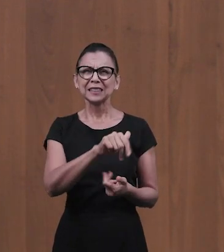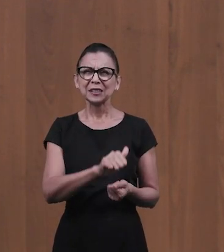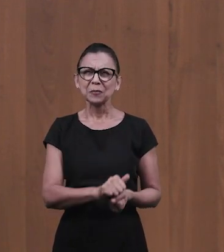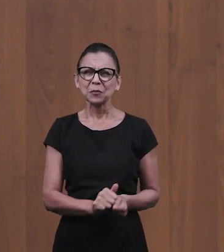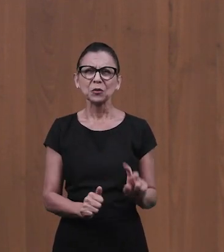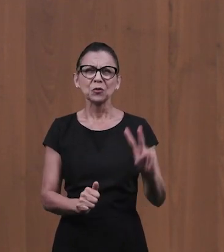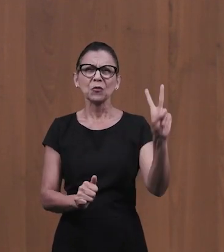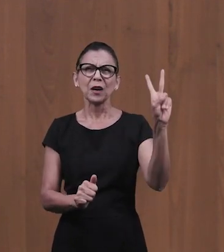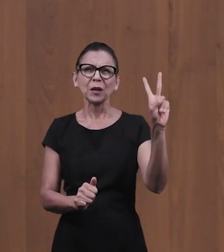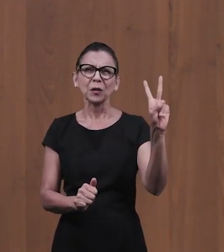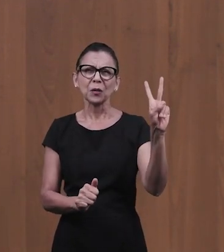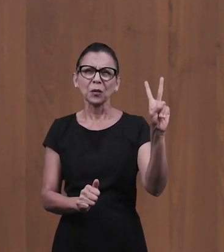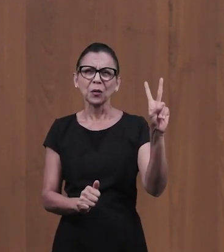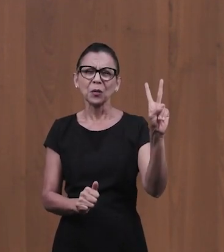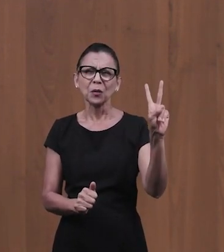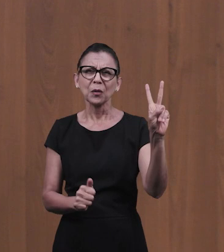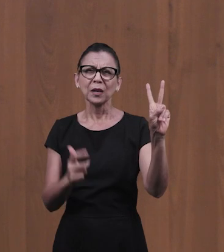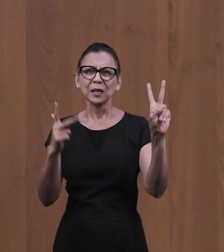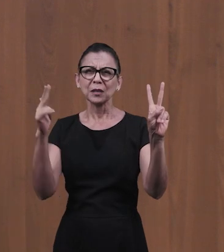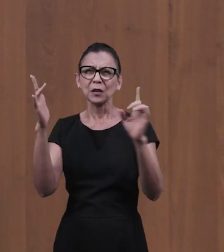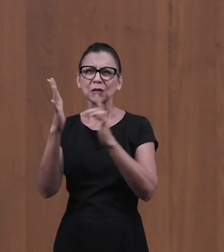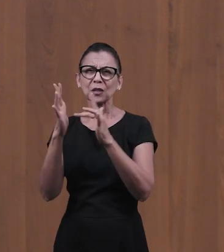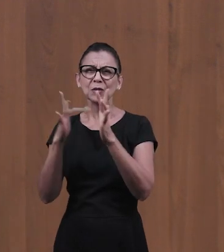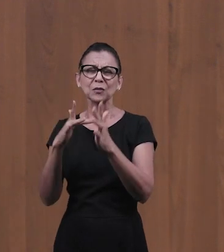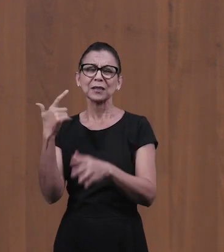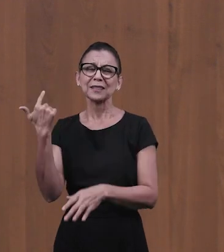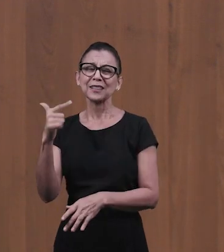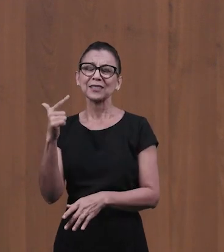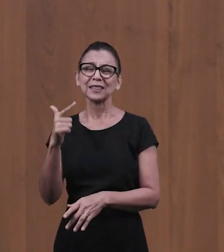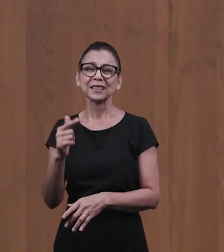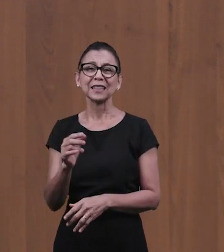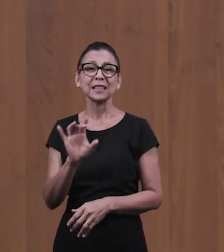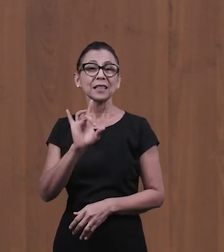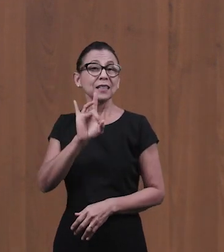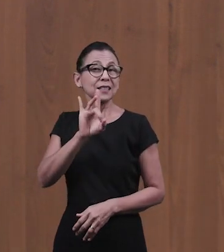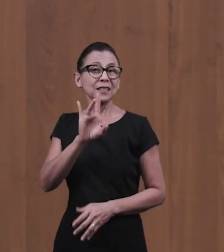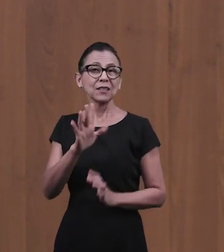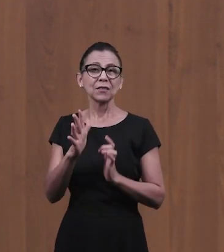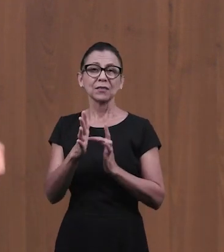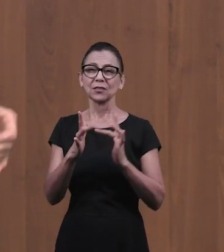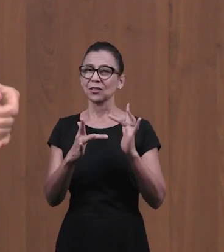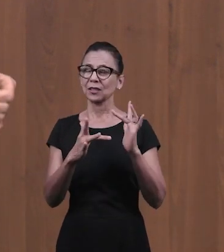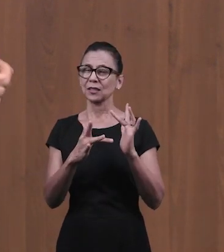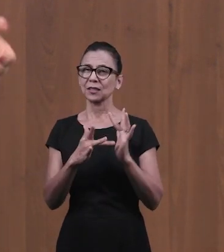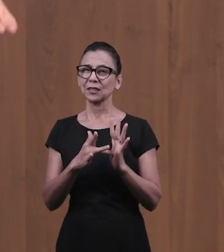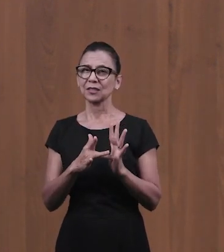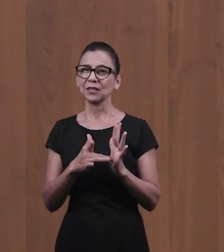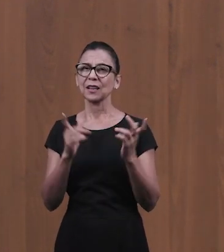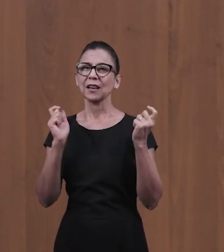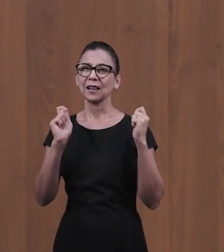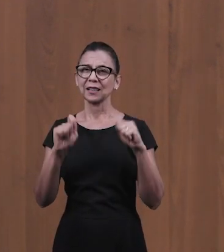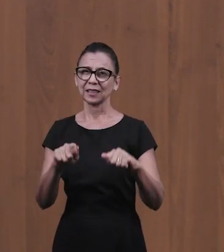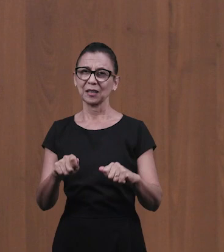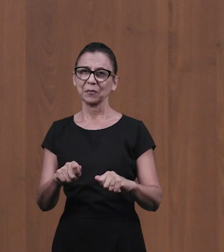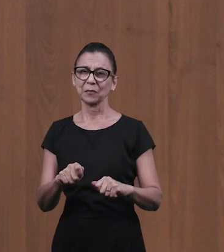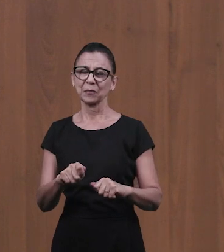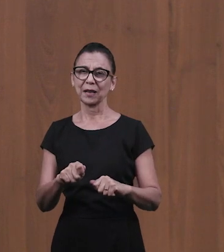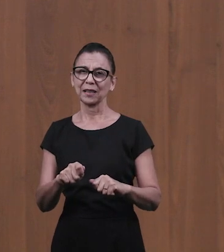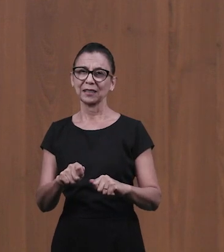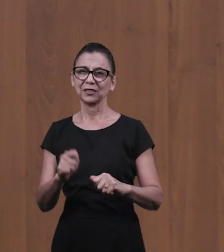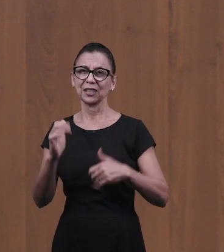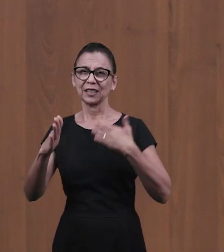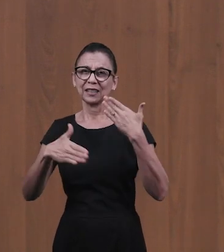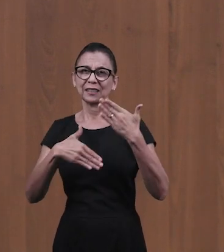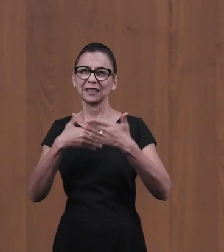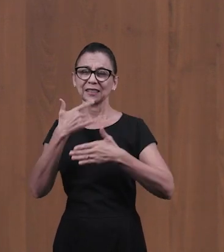ce monde est plus important que Jésus, notre Sauveur. Seulement lui est capable de remplir le cœur de l'homme de